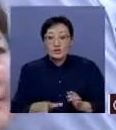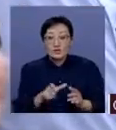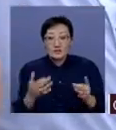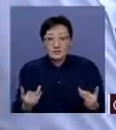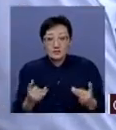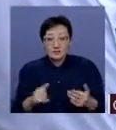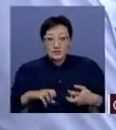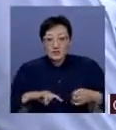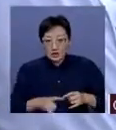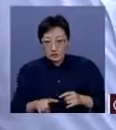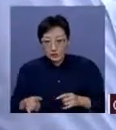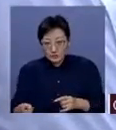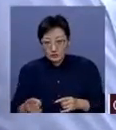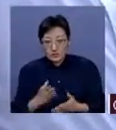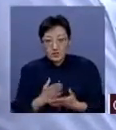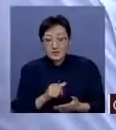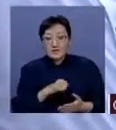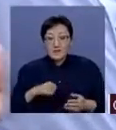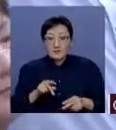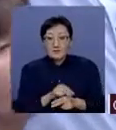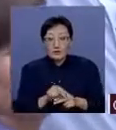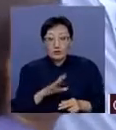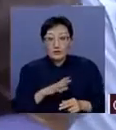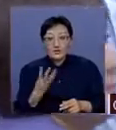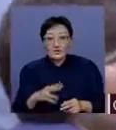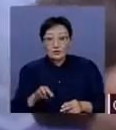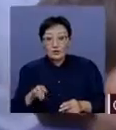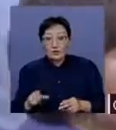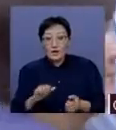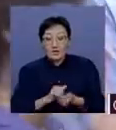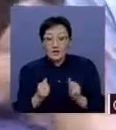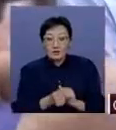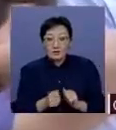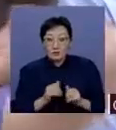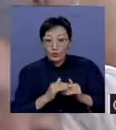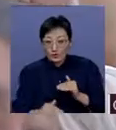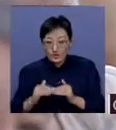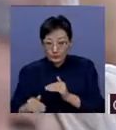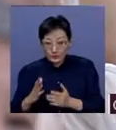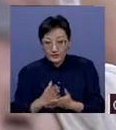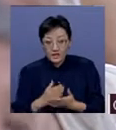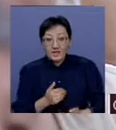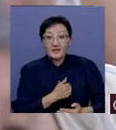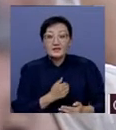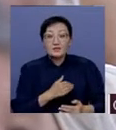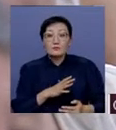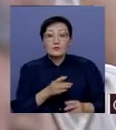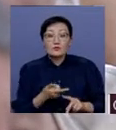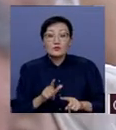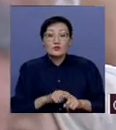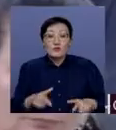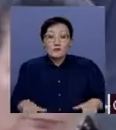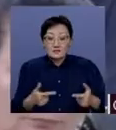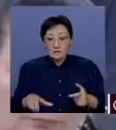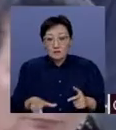деген ойылып-ойылып жатыр. Өзіміз жасадық. Сорокатоникпен тас төгіп, өзіміз жаймаладық қолымызбен. Хотелось бы очень, чтобы восстановили